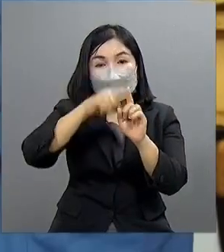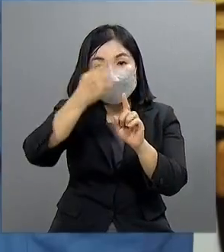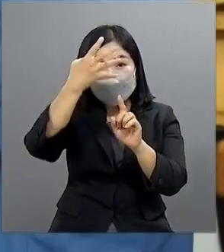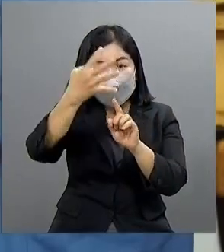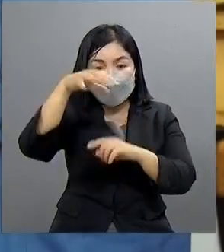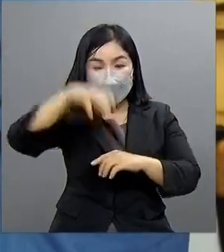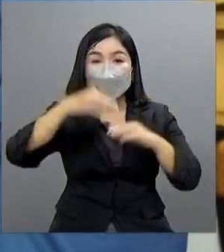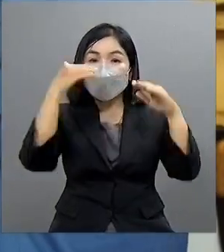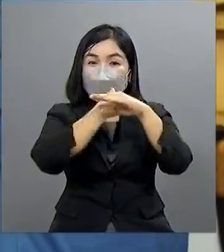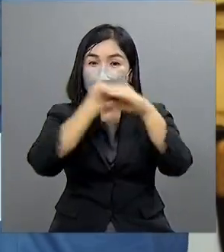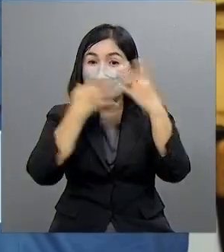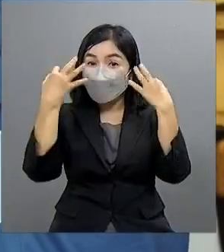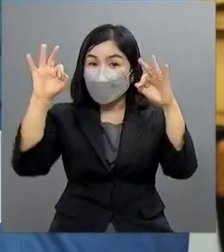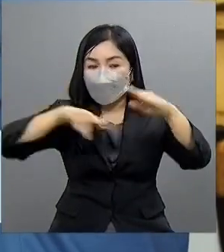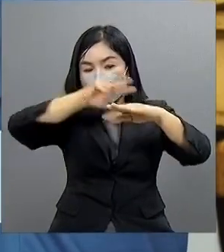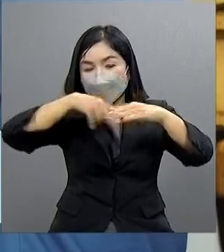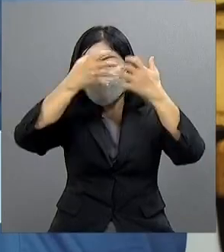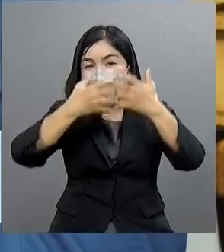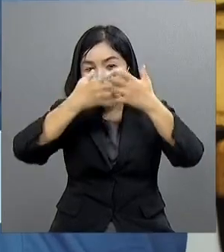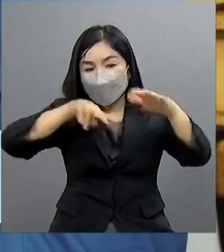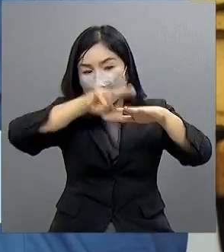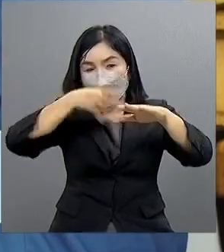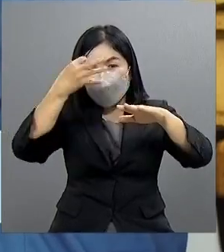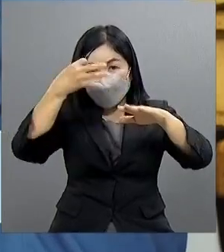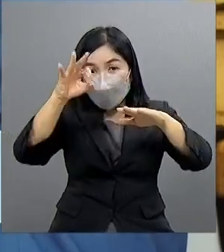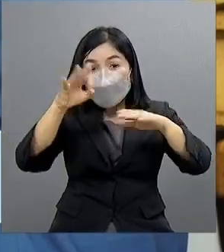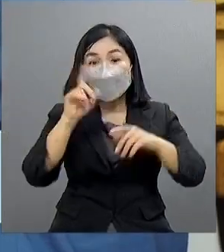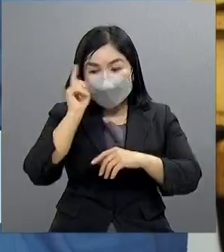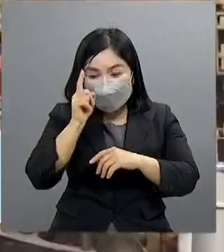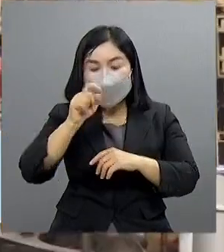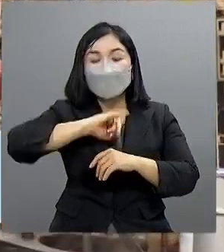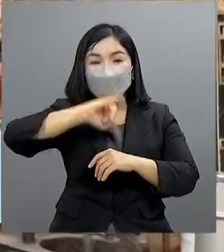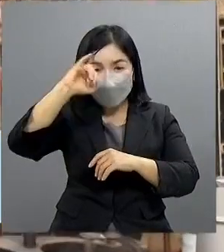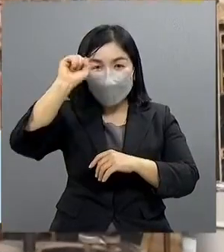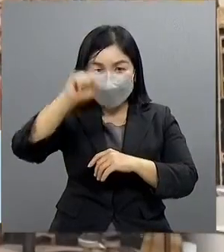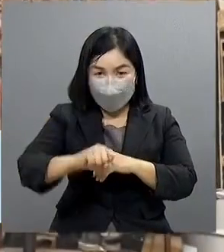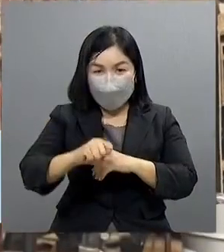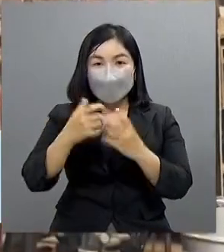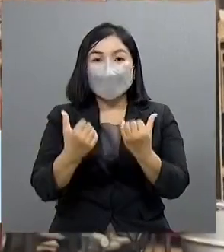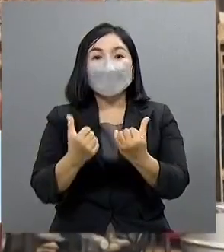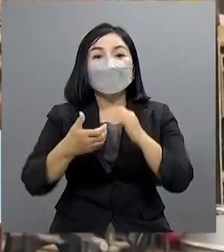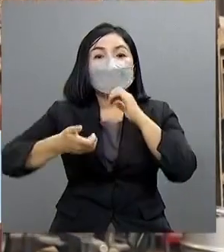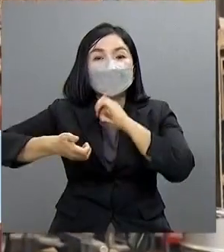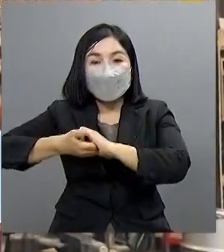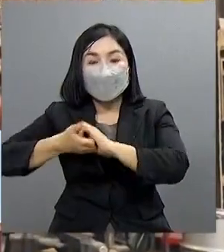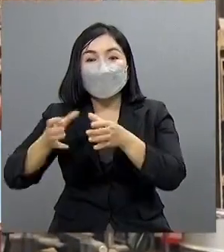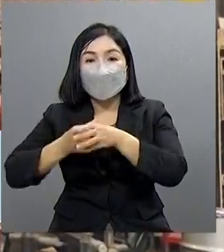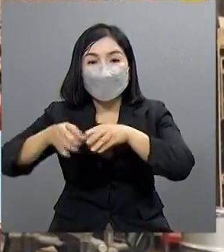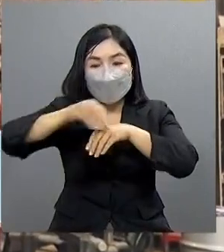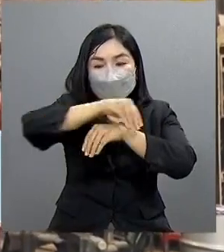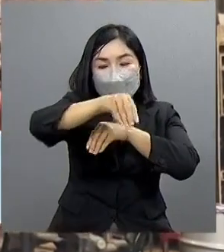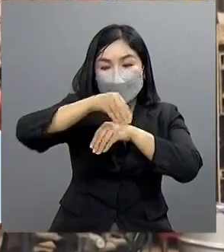กกระทรวงคมนาคมชี้แจงว่าเป็นความจริงค่ะ กรมการขนส่งทางบกร่วมกับภาคีเครือข่ายทั้งภาครัฐและเอกชน